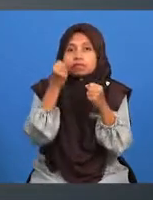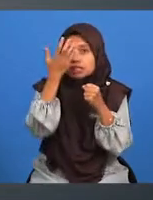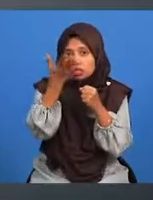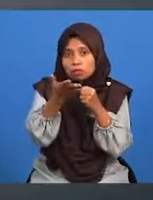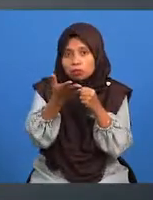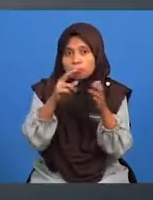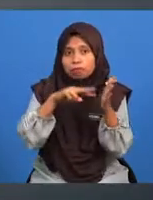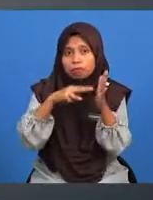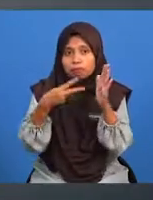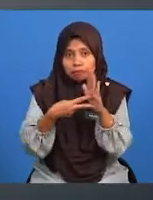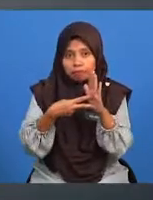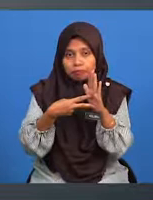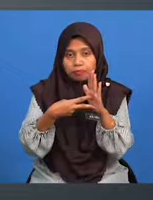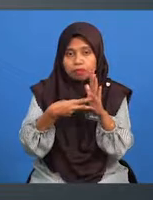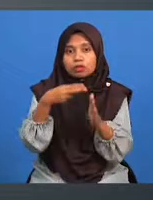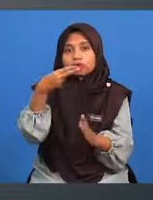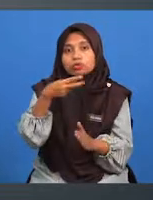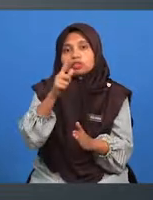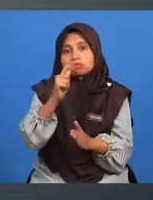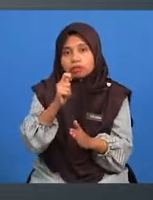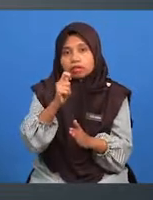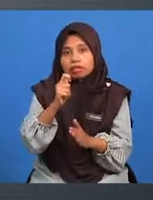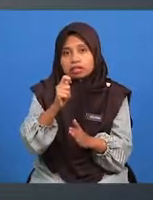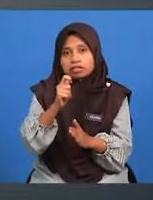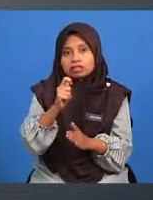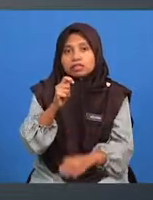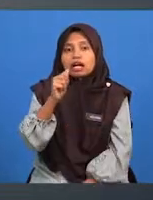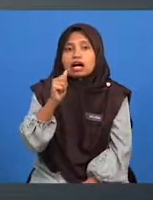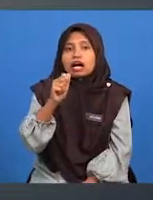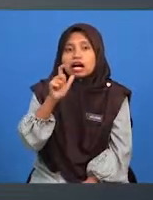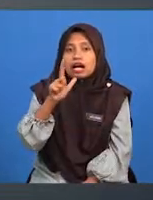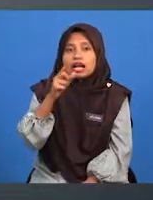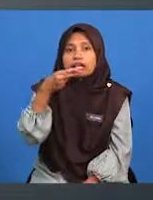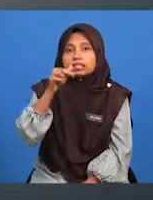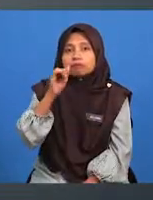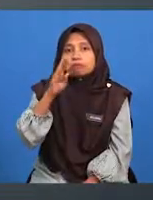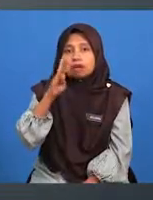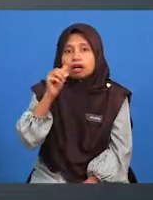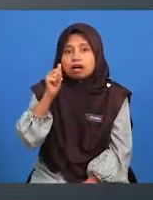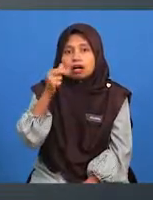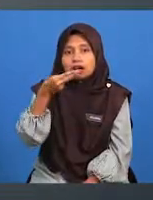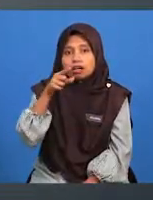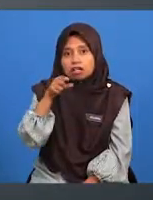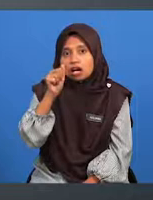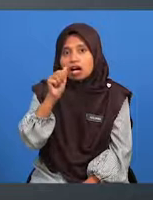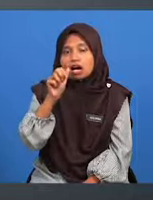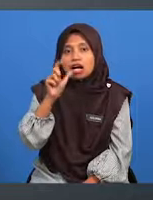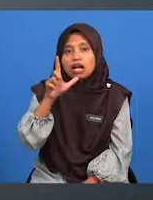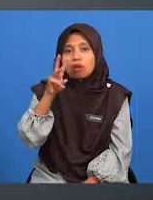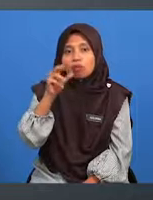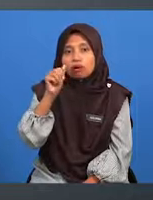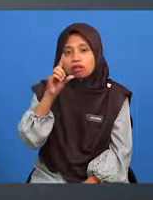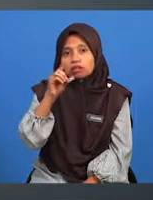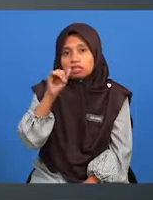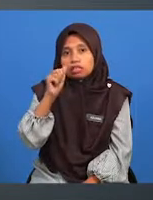menyatakan pengertian Uqudut Tabarru'at, Al-Hibah, Al-Wadi'ah dan Al-Qardu.